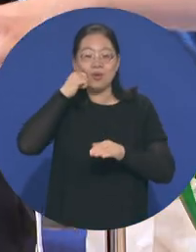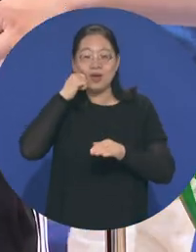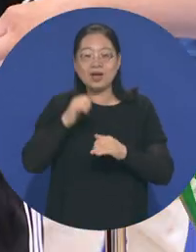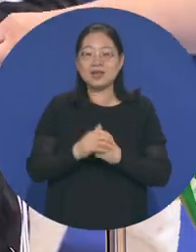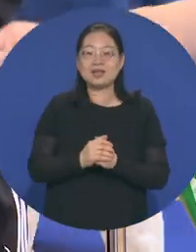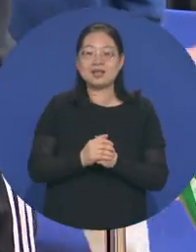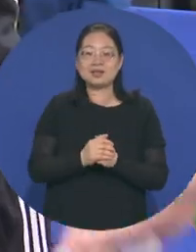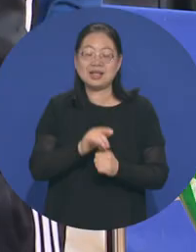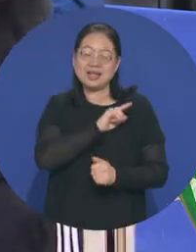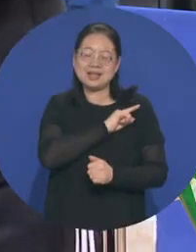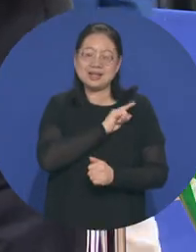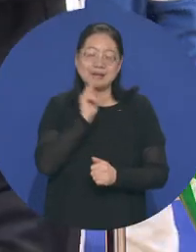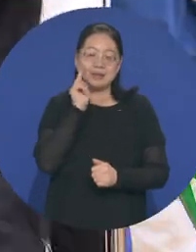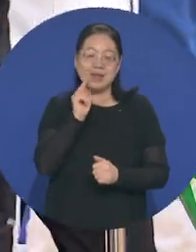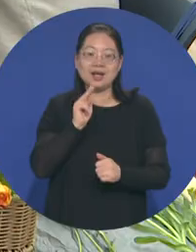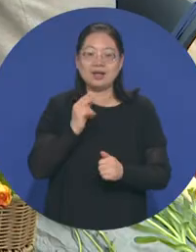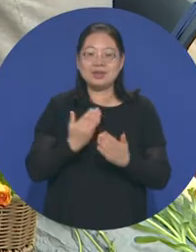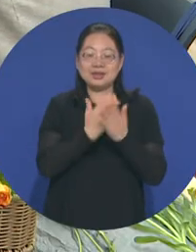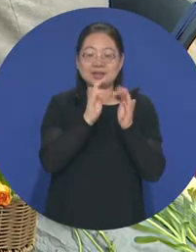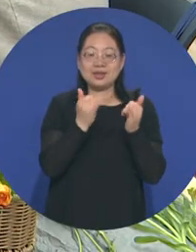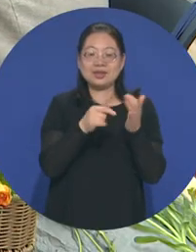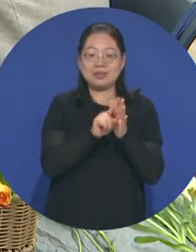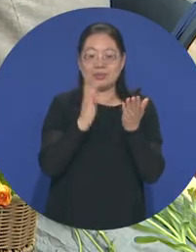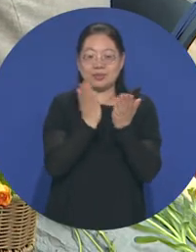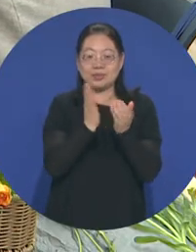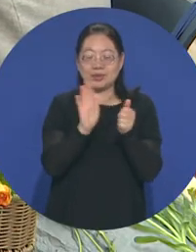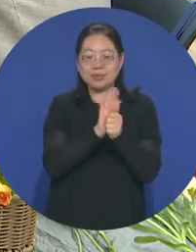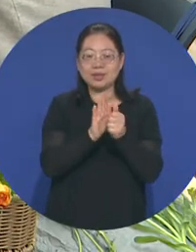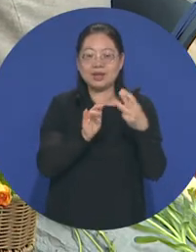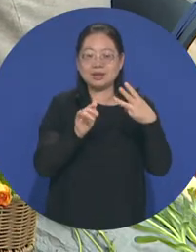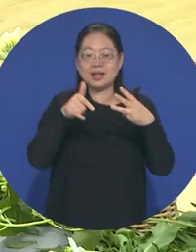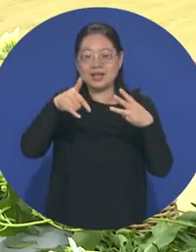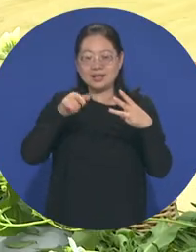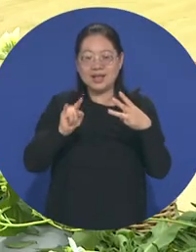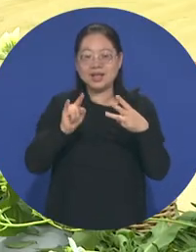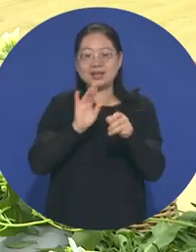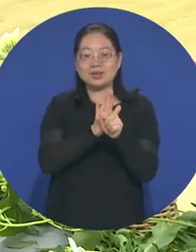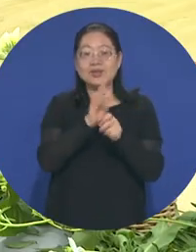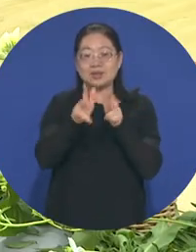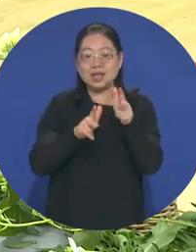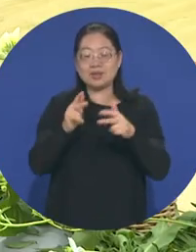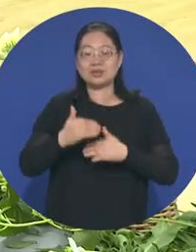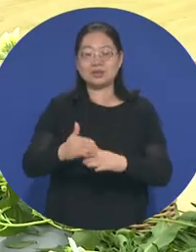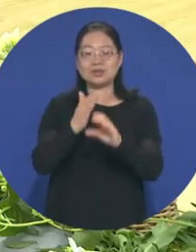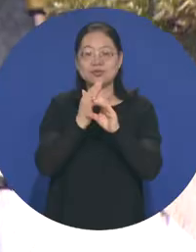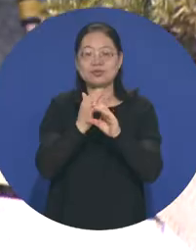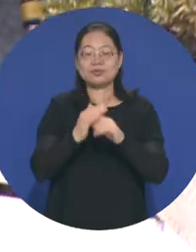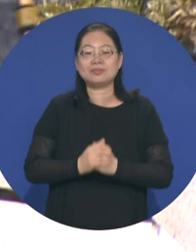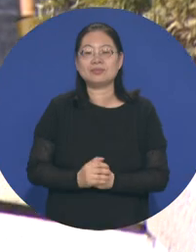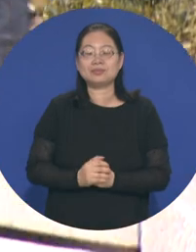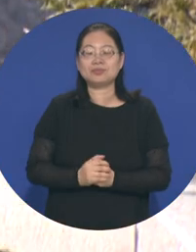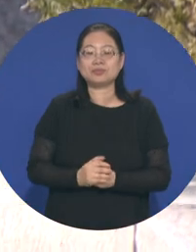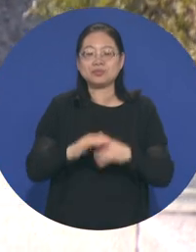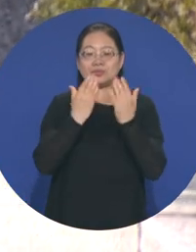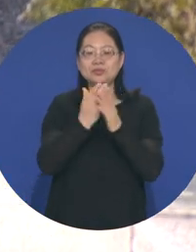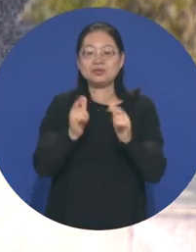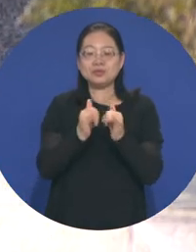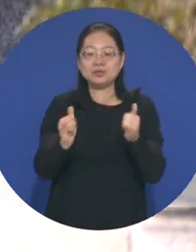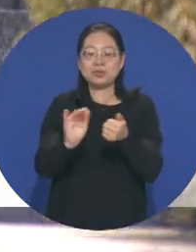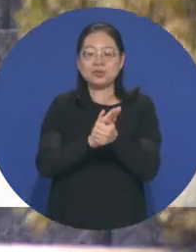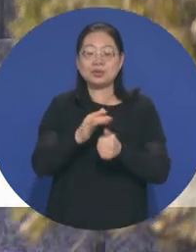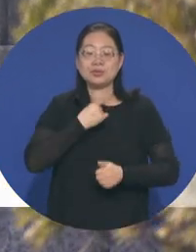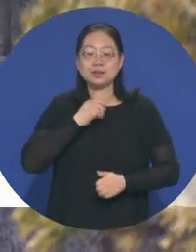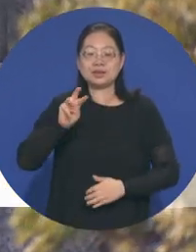최중증 발달장애인들을 위한 맞춤 돌봄 등 총 3개 지원 사업이 진행 중입니다. 이처럼 전도민을